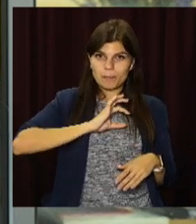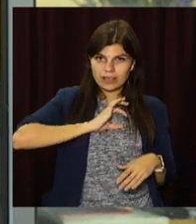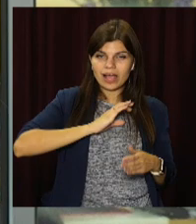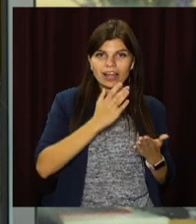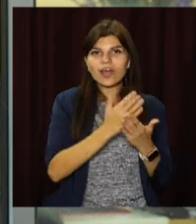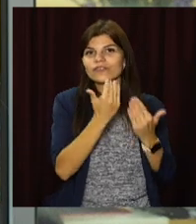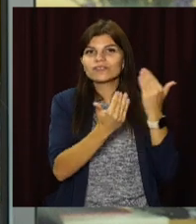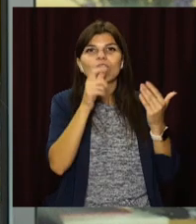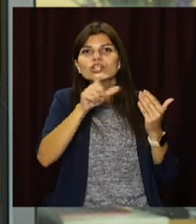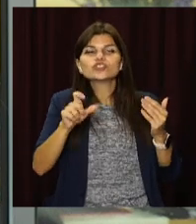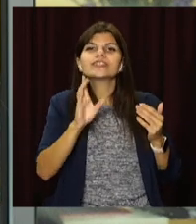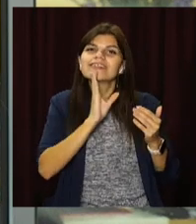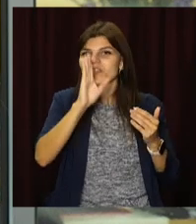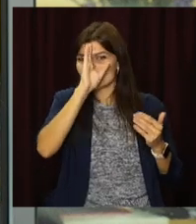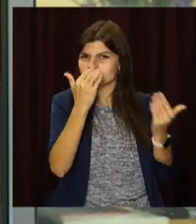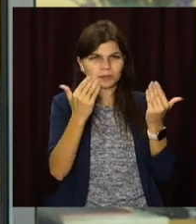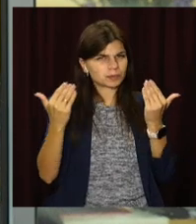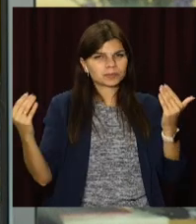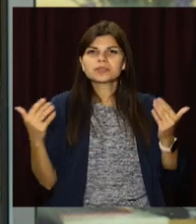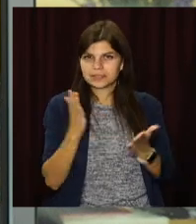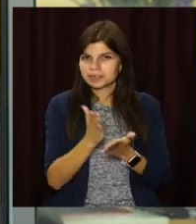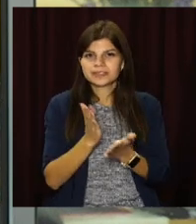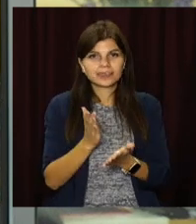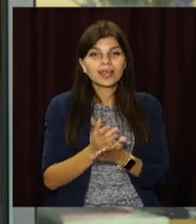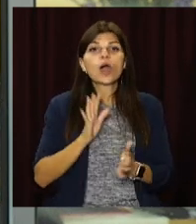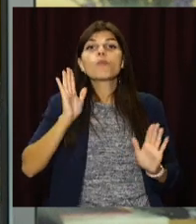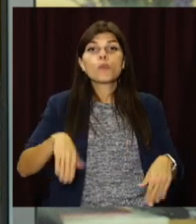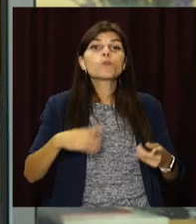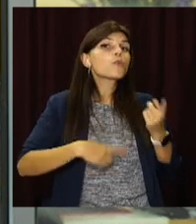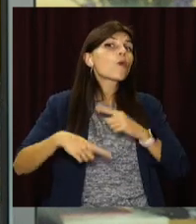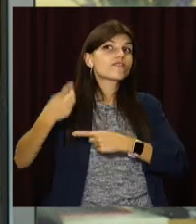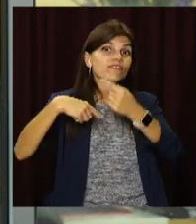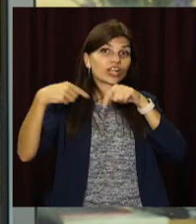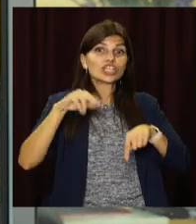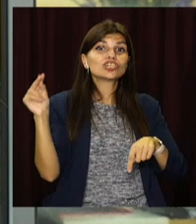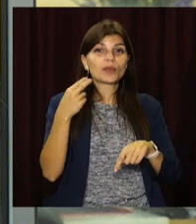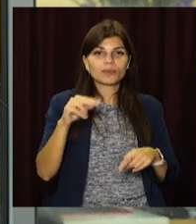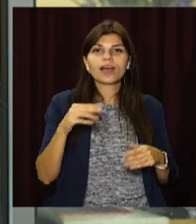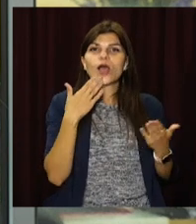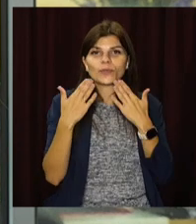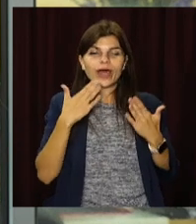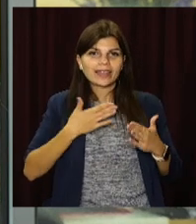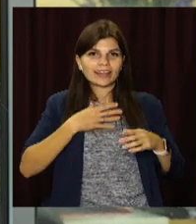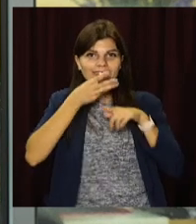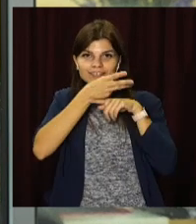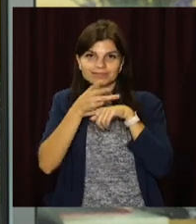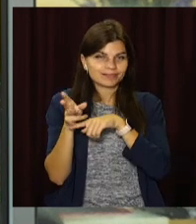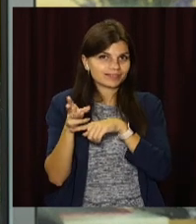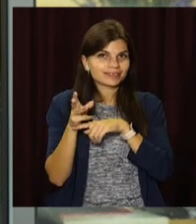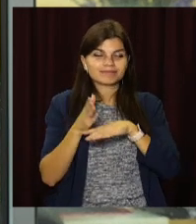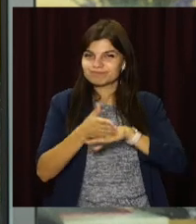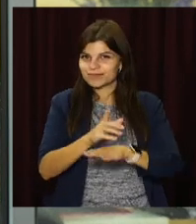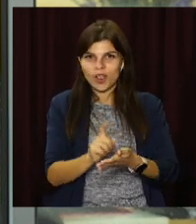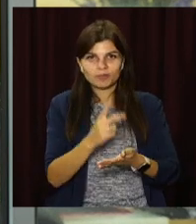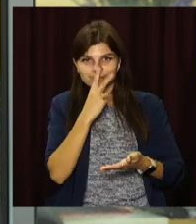Анастасія Москаленко, Антон Коль і Анна Стаценко. Після повернення з чемпіонами поспілкувався наш В'ячеслав Куліш.